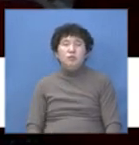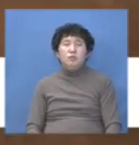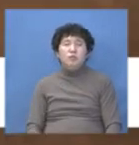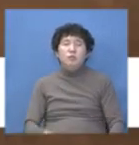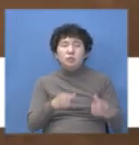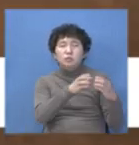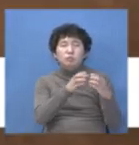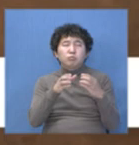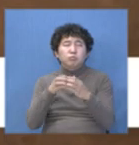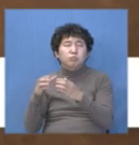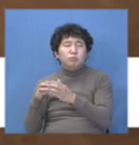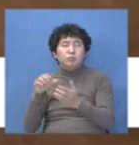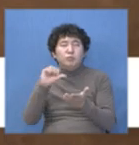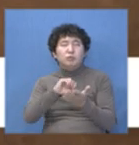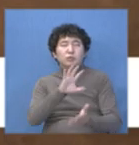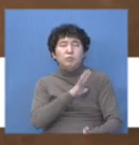атсалысты.